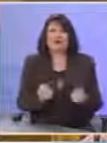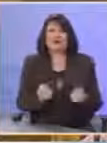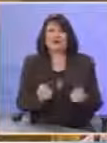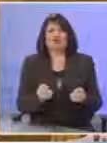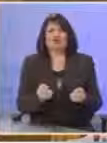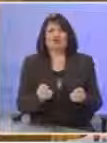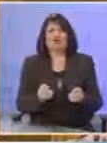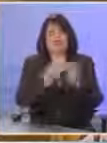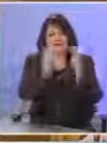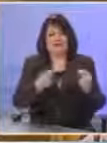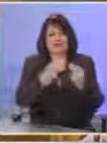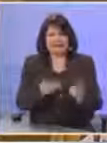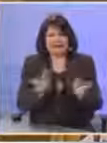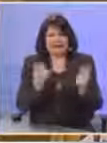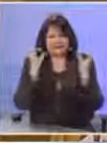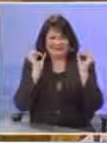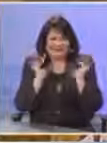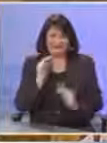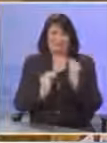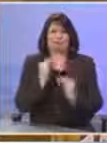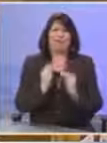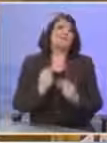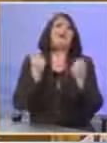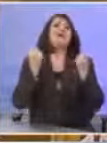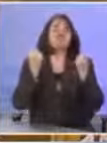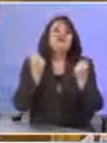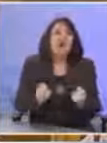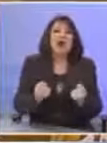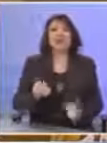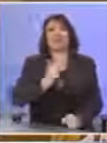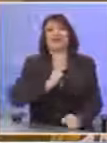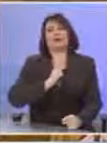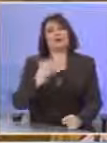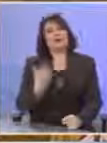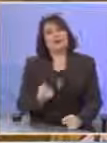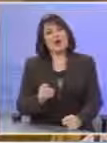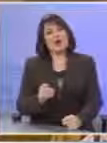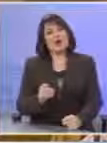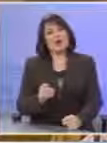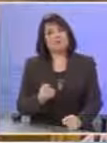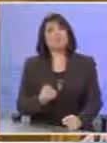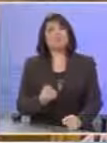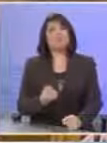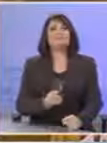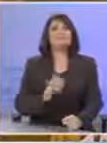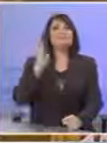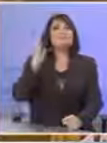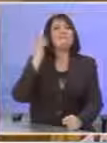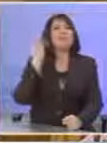να λύνετε κανένα στην ουσία πρόβλημα. Όλα τα βάρη εξακολουθούν να πέφτουν στον ιδιώτη, δείχνετε μια έντονη νοσταλγία στο